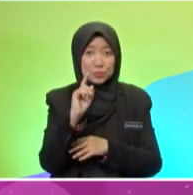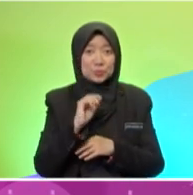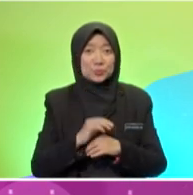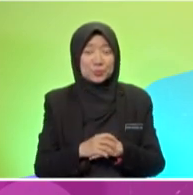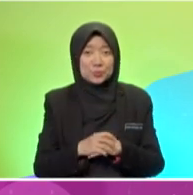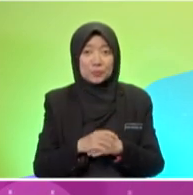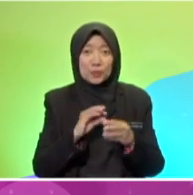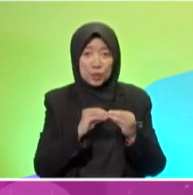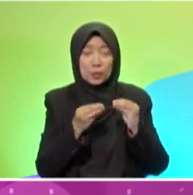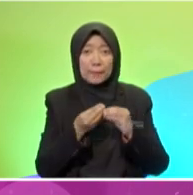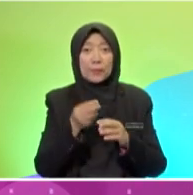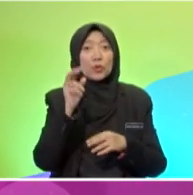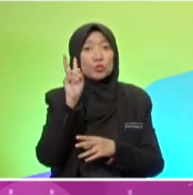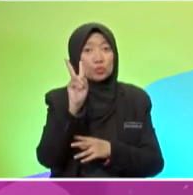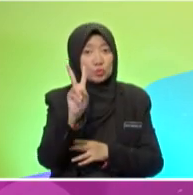2,